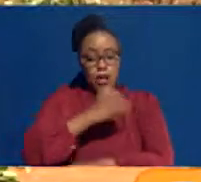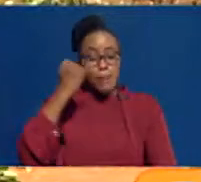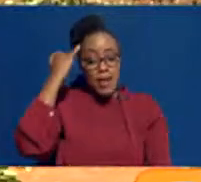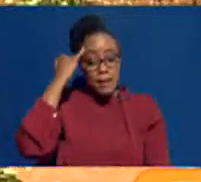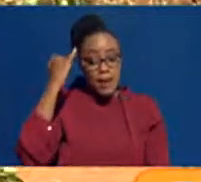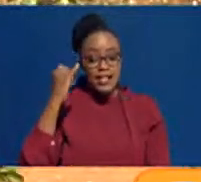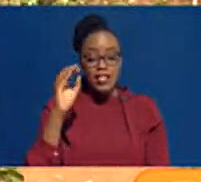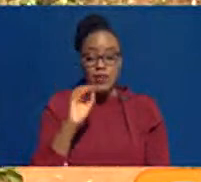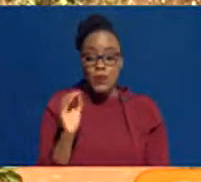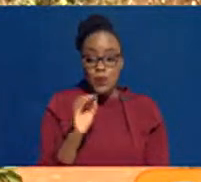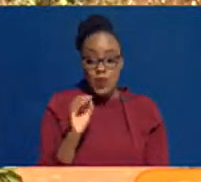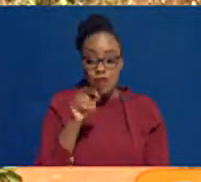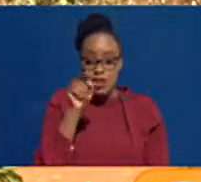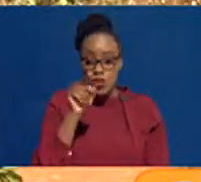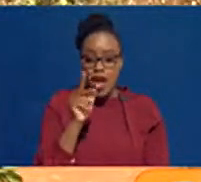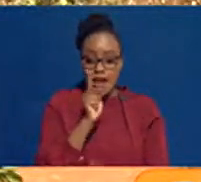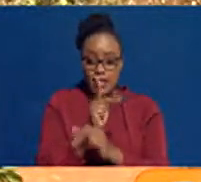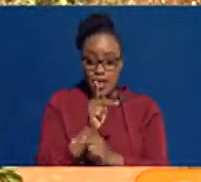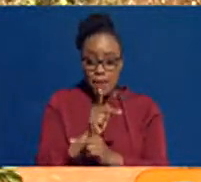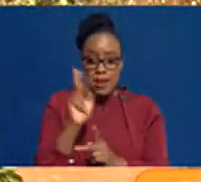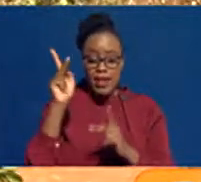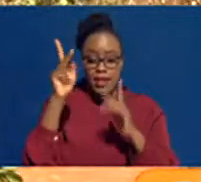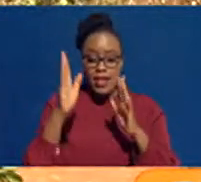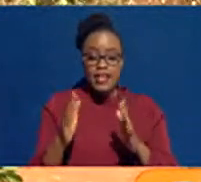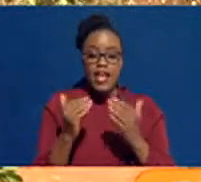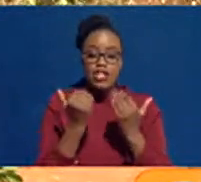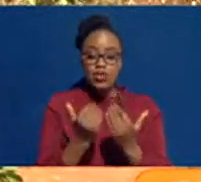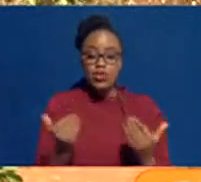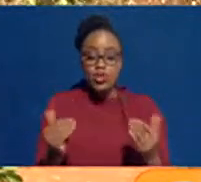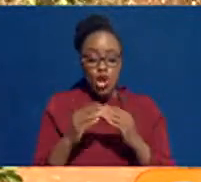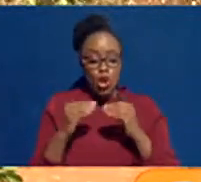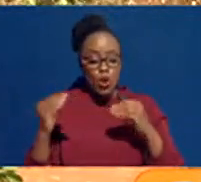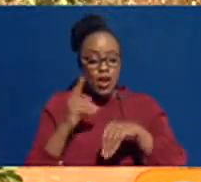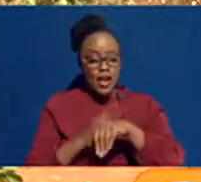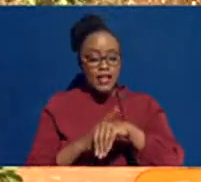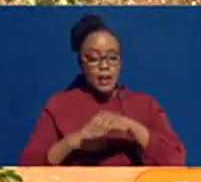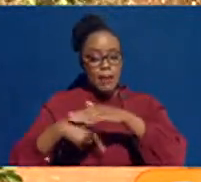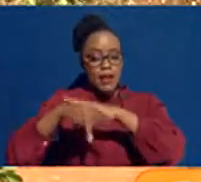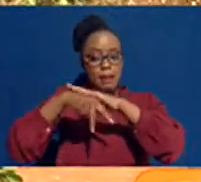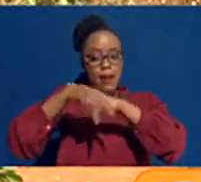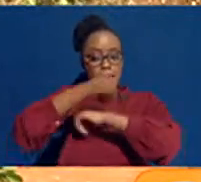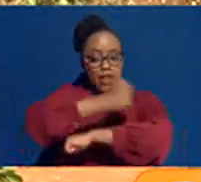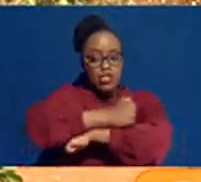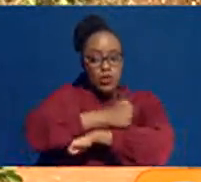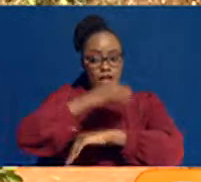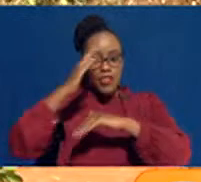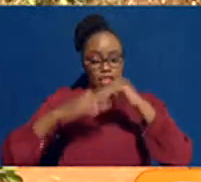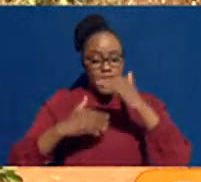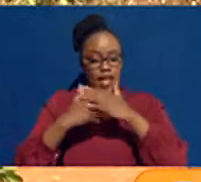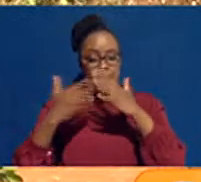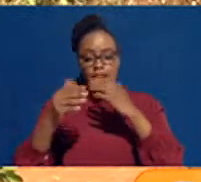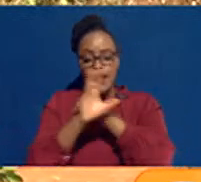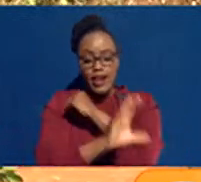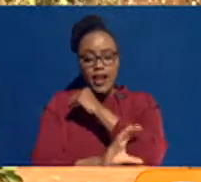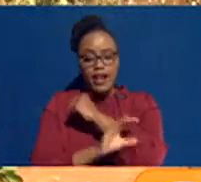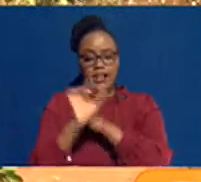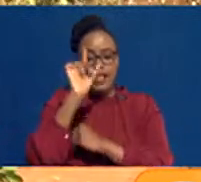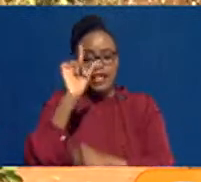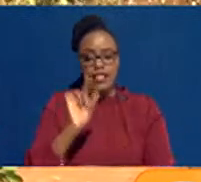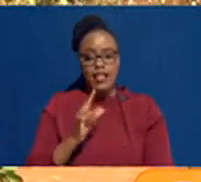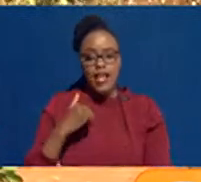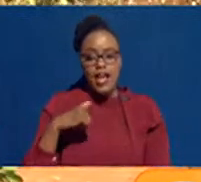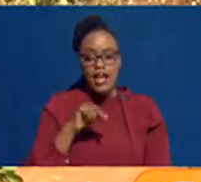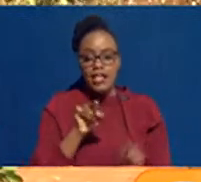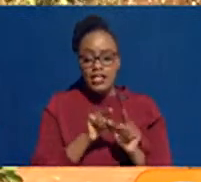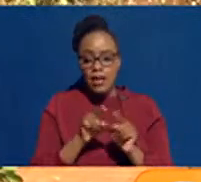that you are keeping Kenyan children longer in primary schools than any country in the region. So we are not